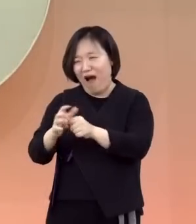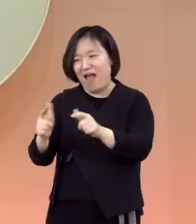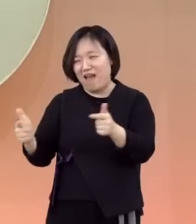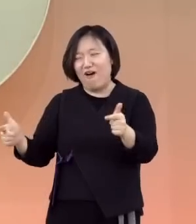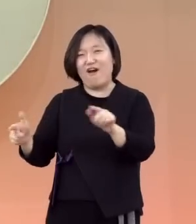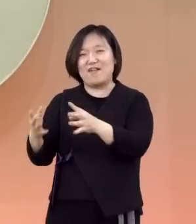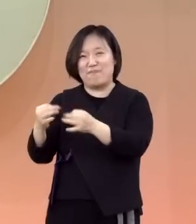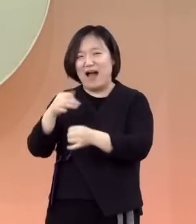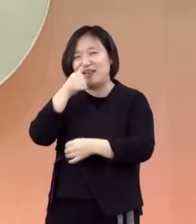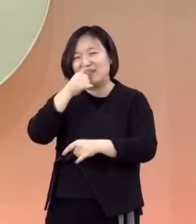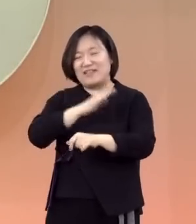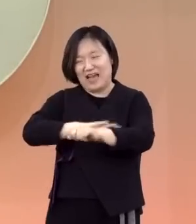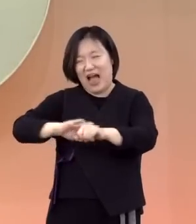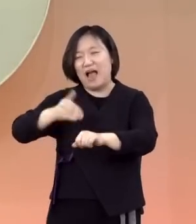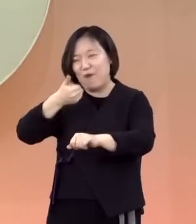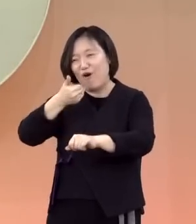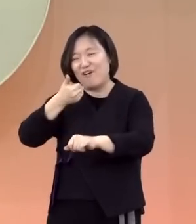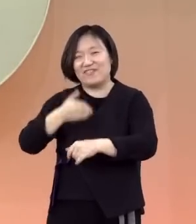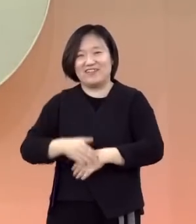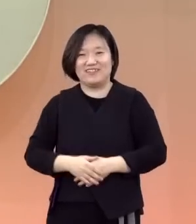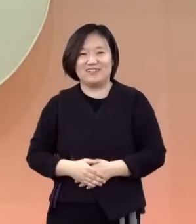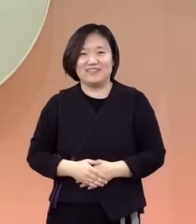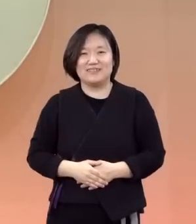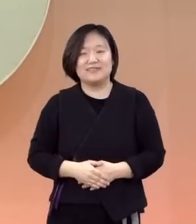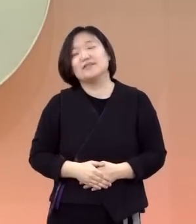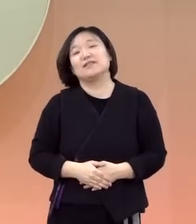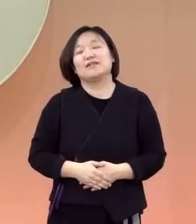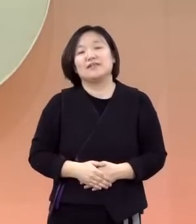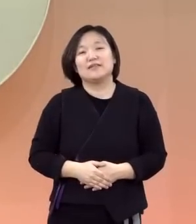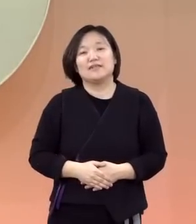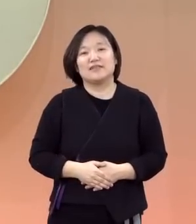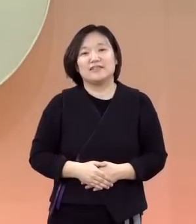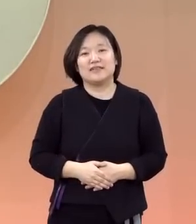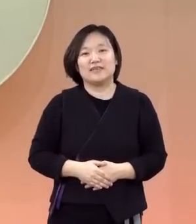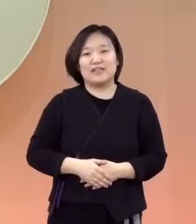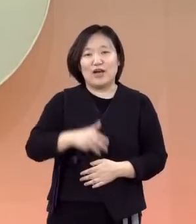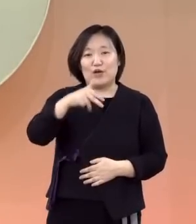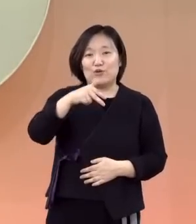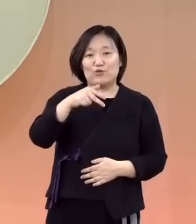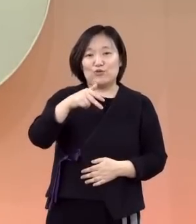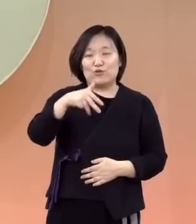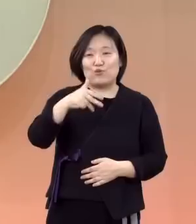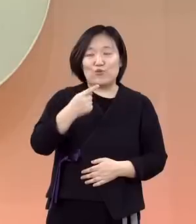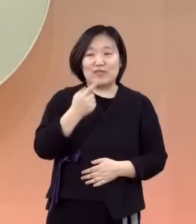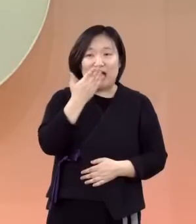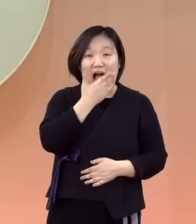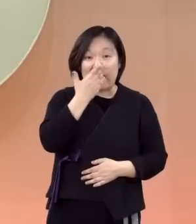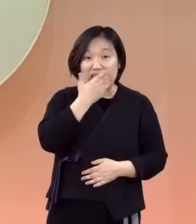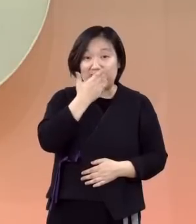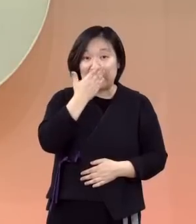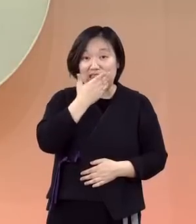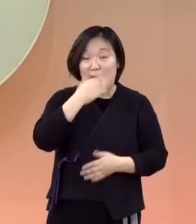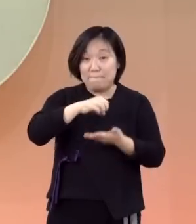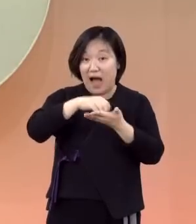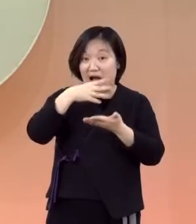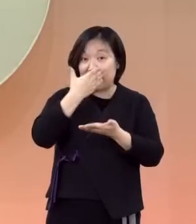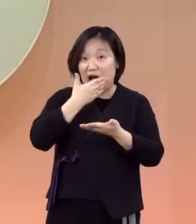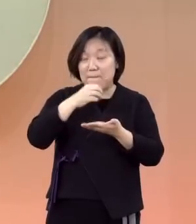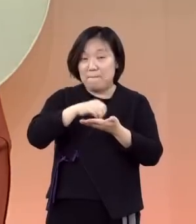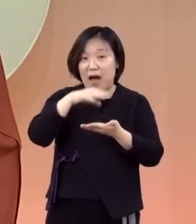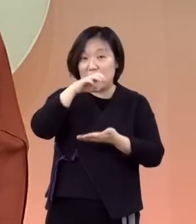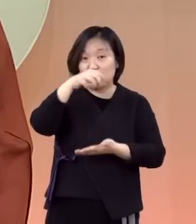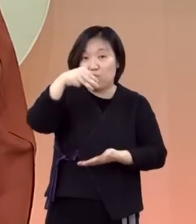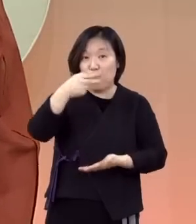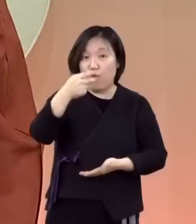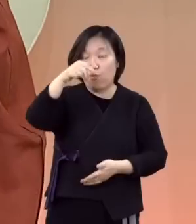많았고, 과일도풍성했는데,이상하게도계속 초코파이가먹고싶었어요.단음식이너무먹고싶었어요 .어쩌면난항상피곤했을